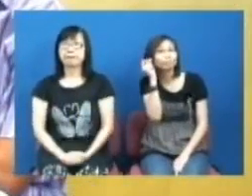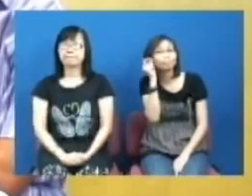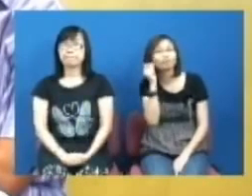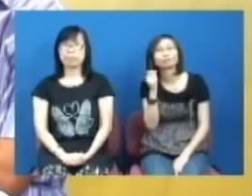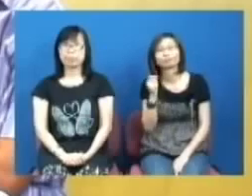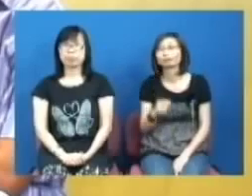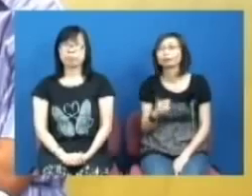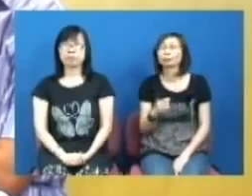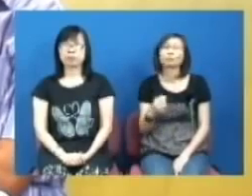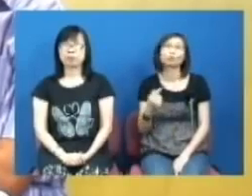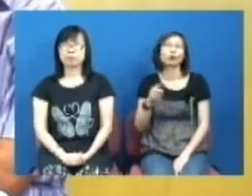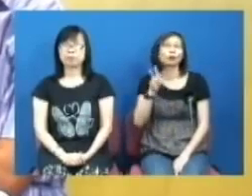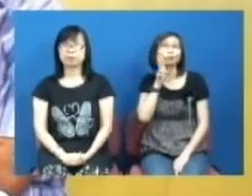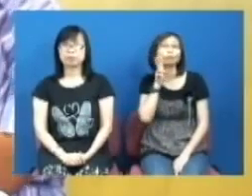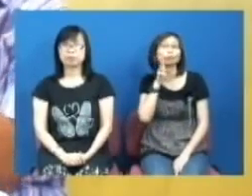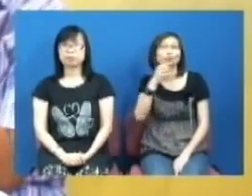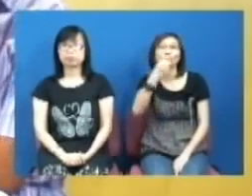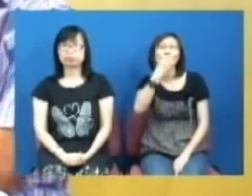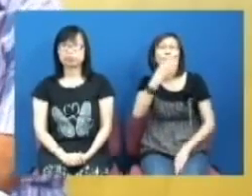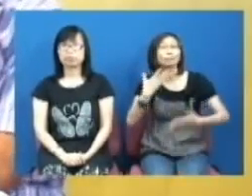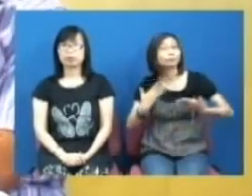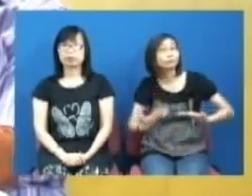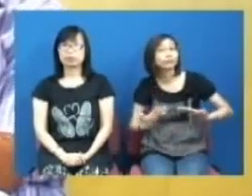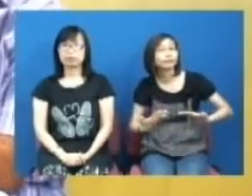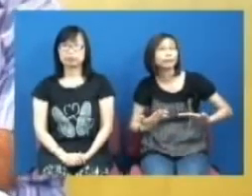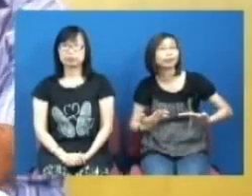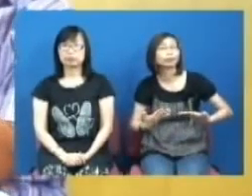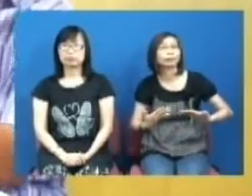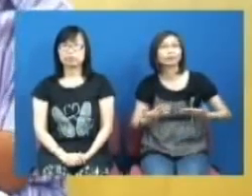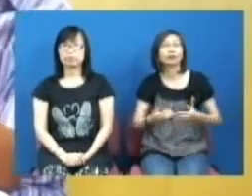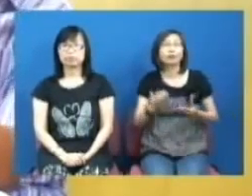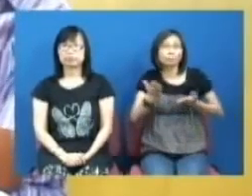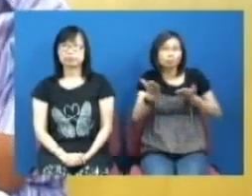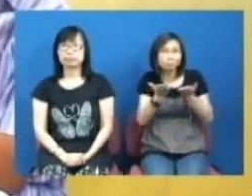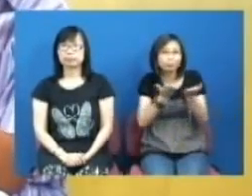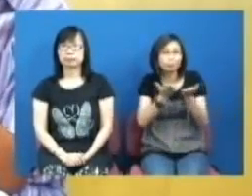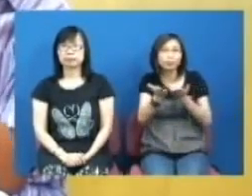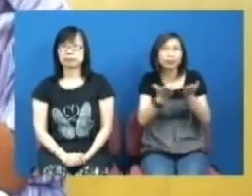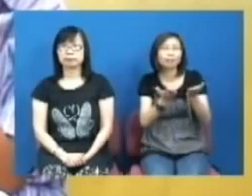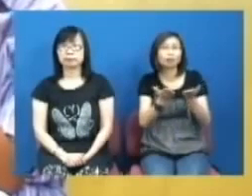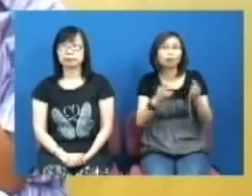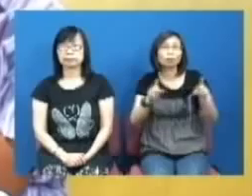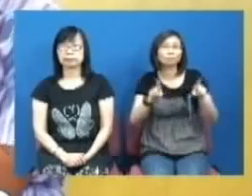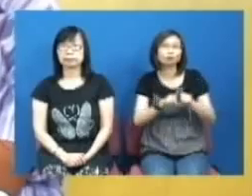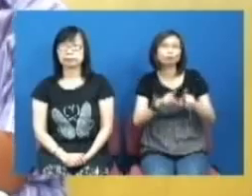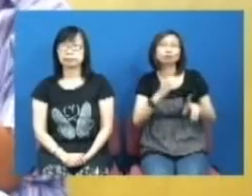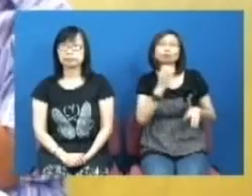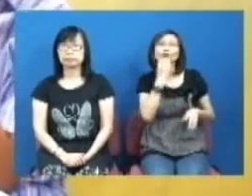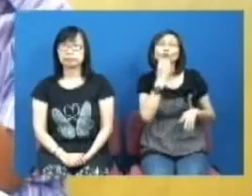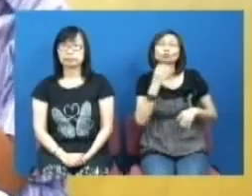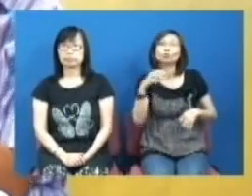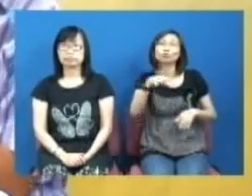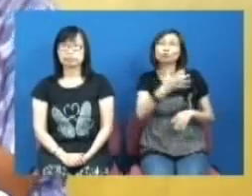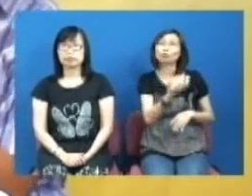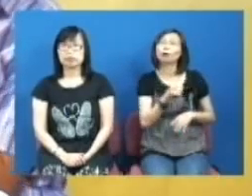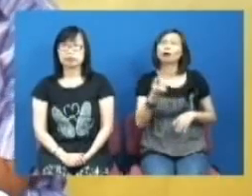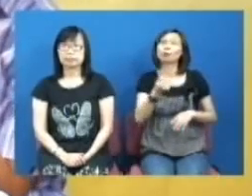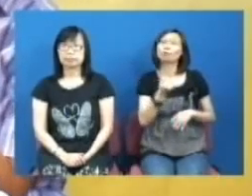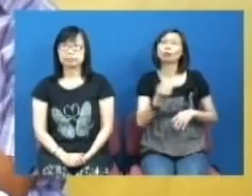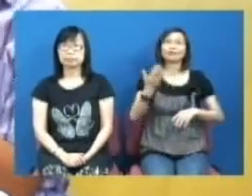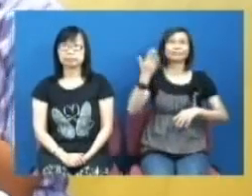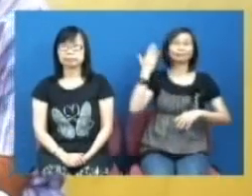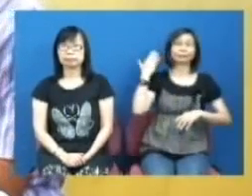我用翻香港嘅情況，而家嘅情況比較翻，其實同東歐國家二十世紀五六十年代嘅情